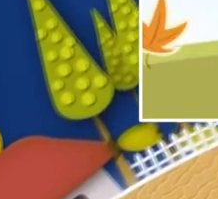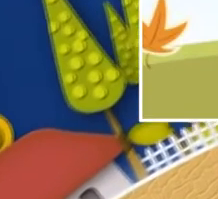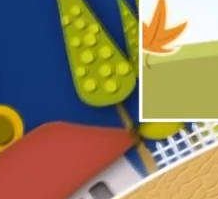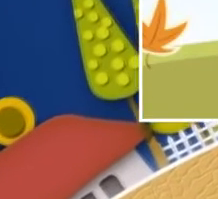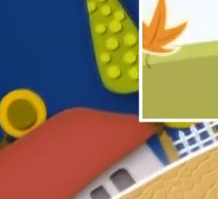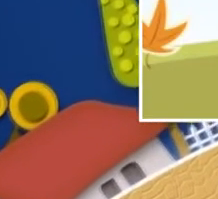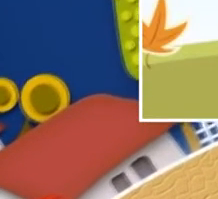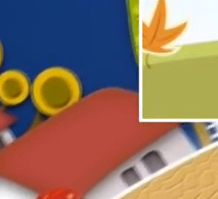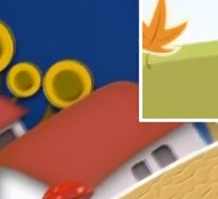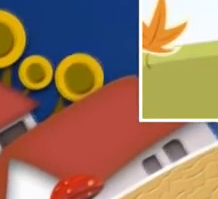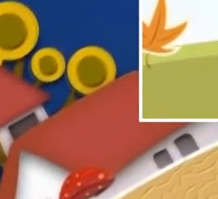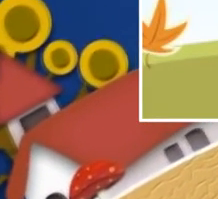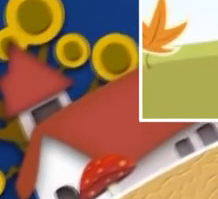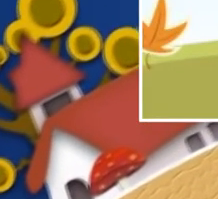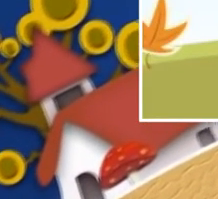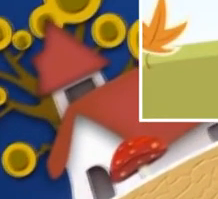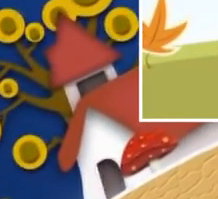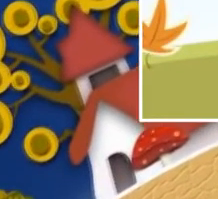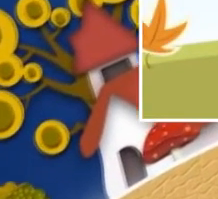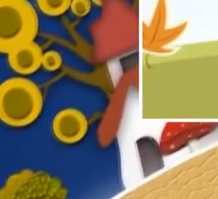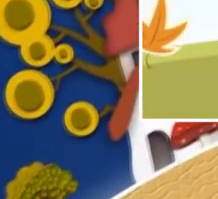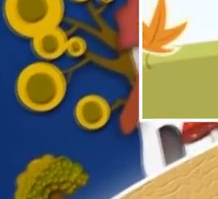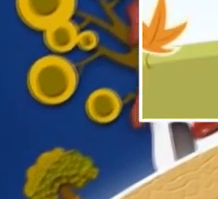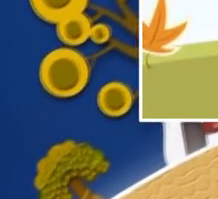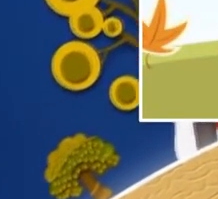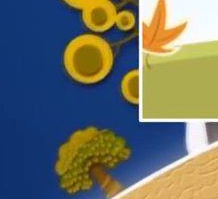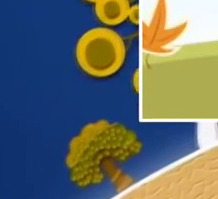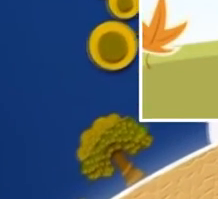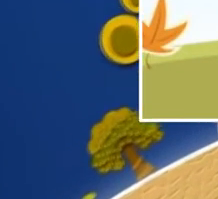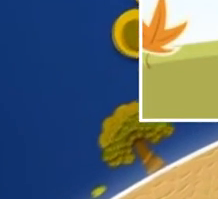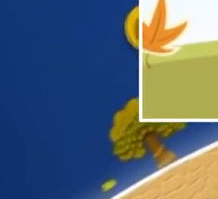шиг улаахан анс нуугдах мэт харагдана.